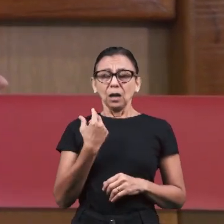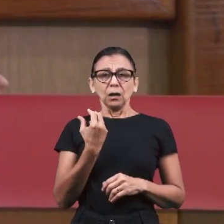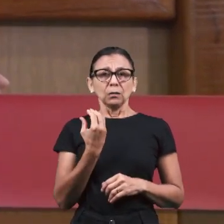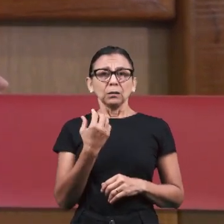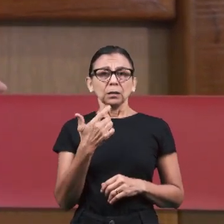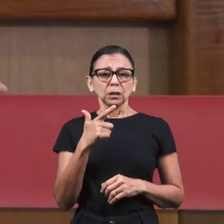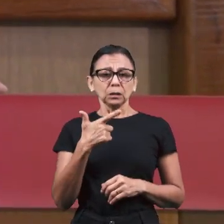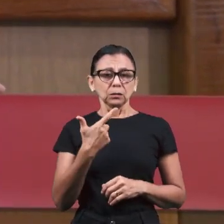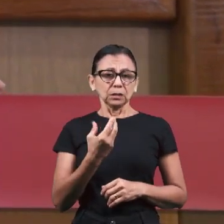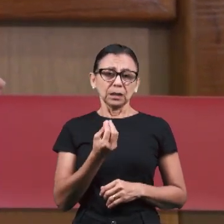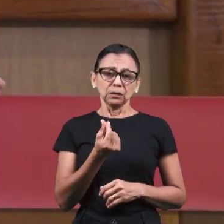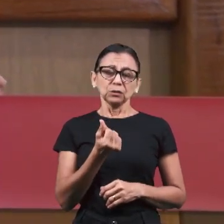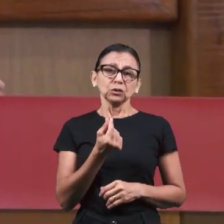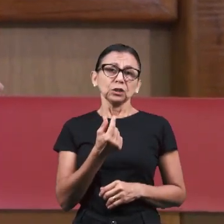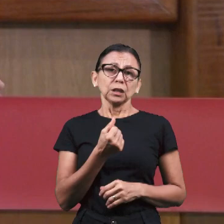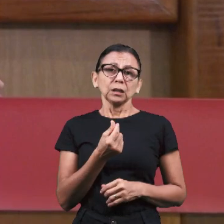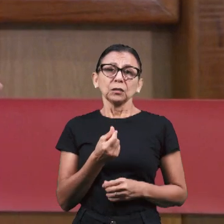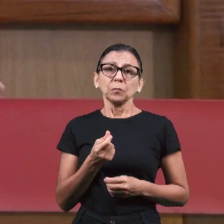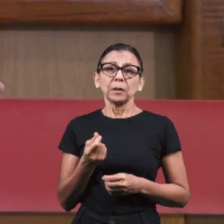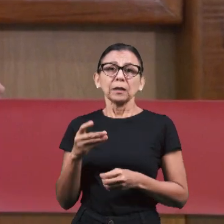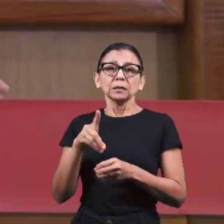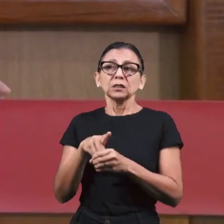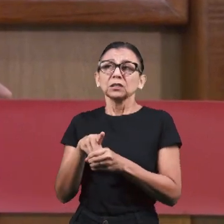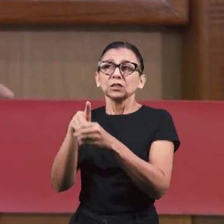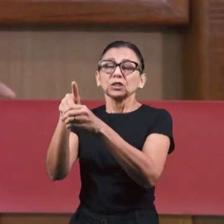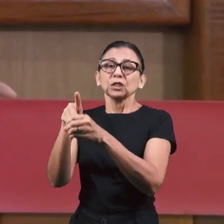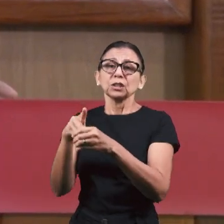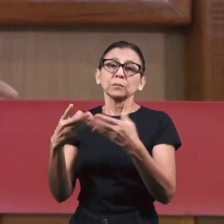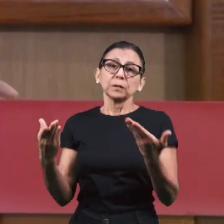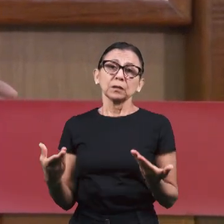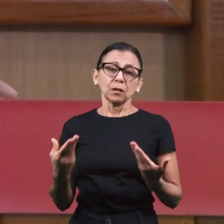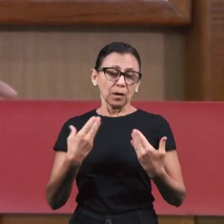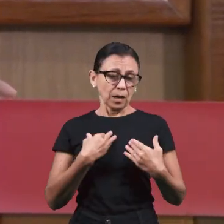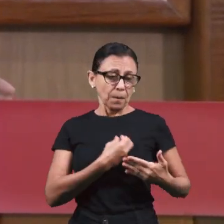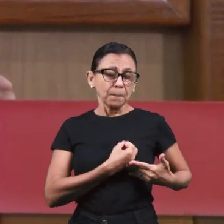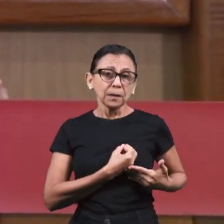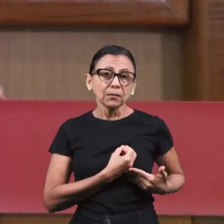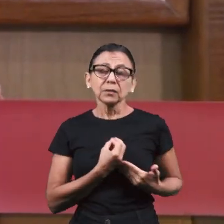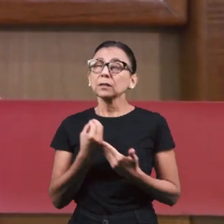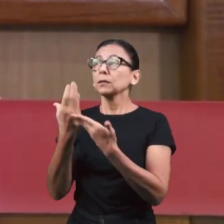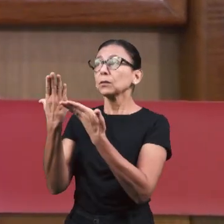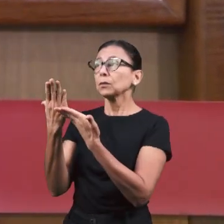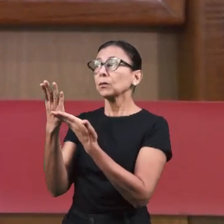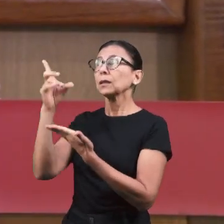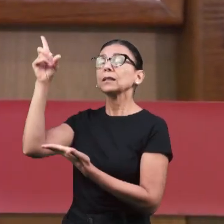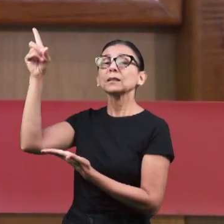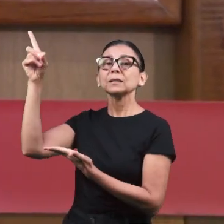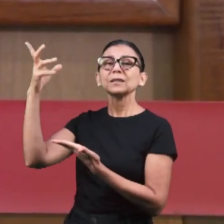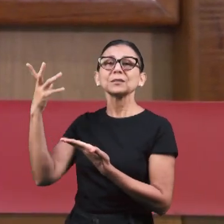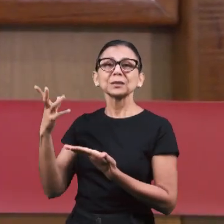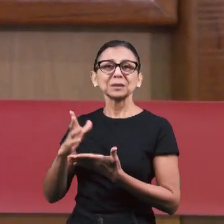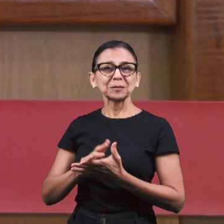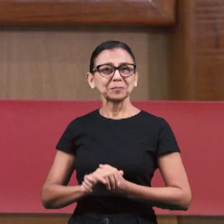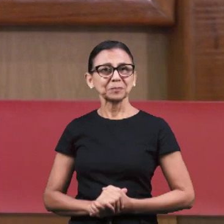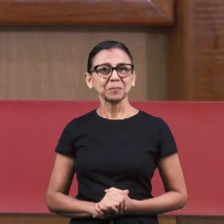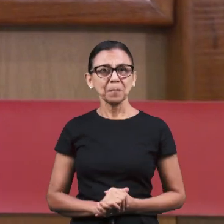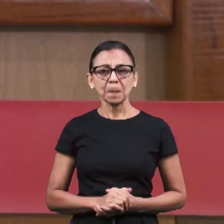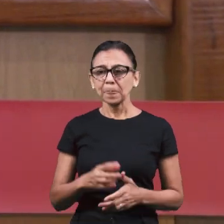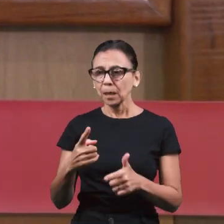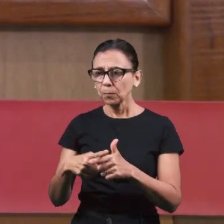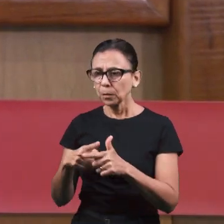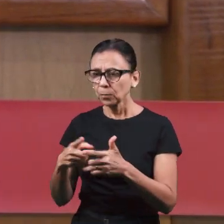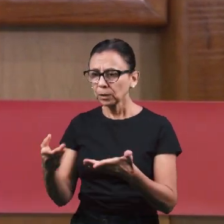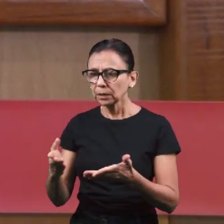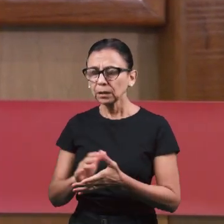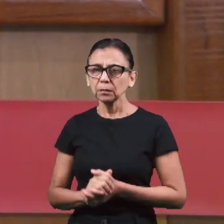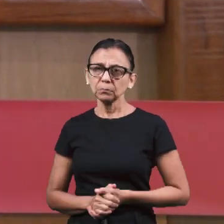passe? Regardez, un enfant qui est entré, il était en train de donner la plus grande leçon. Pourquoi mon